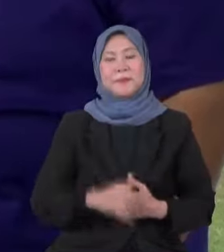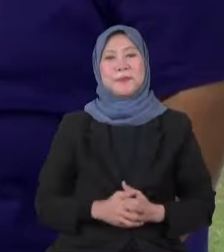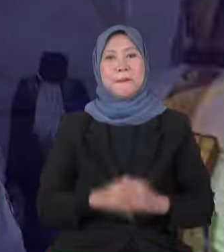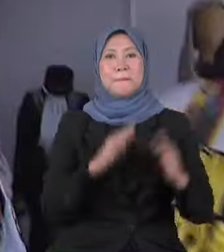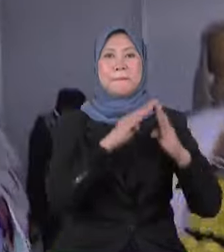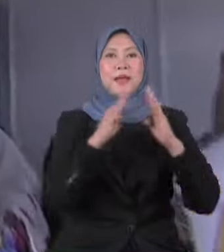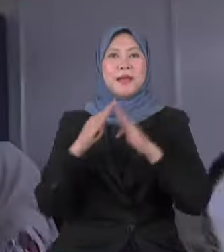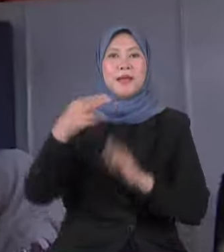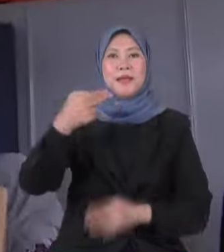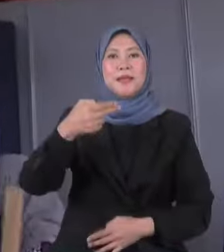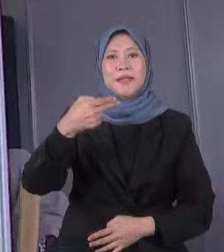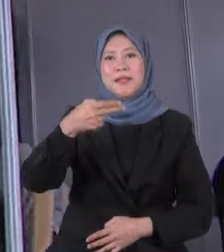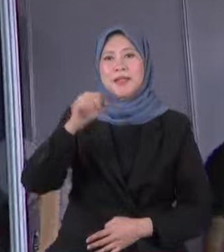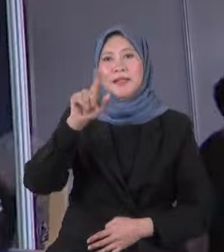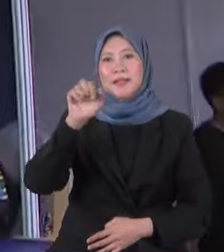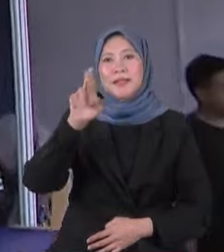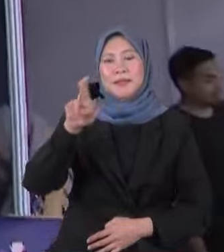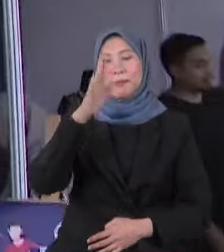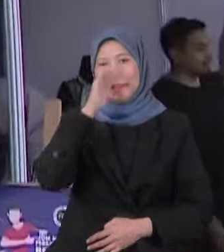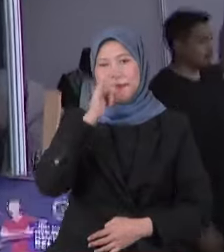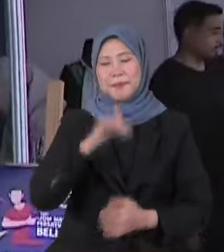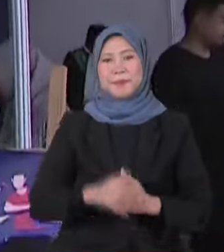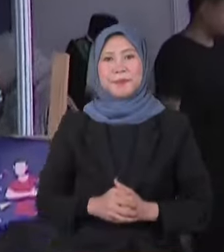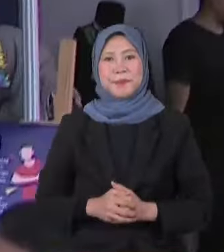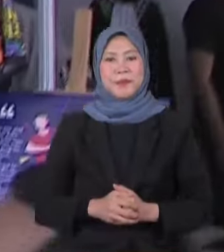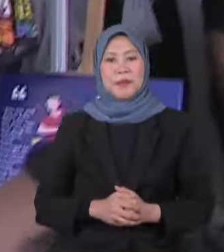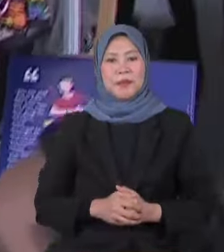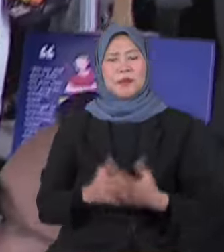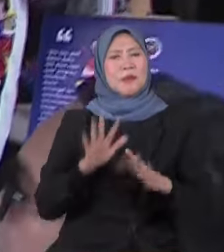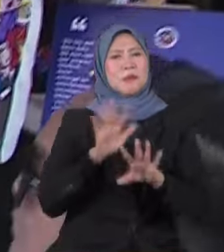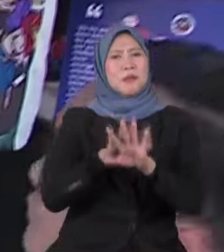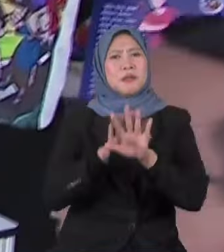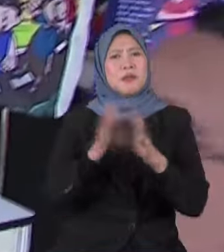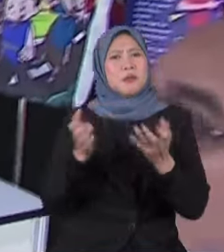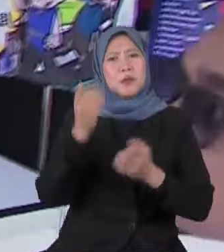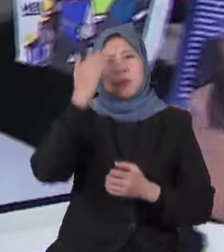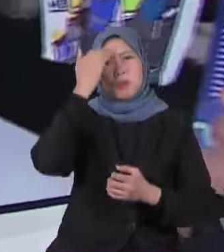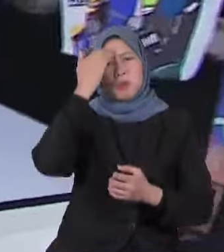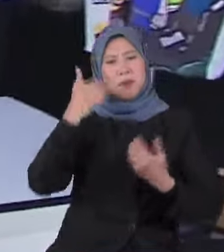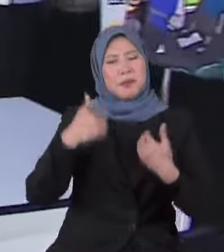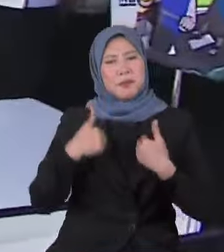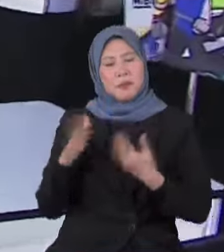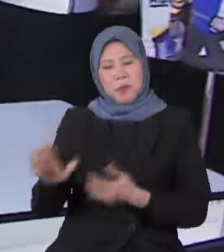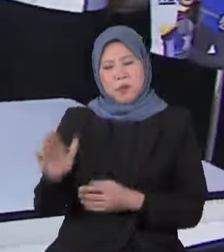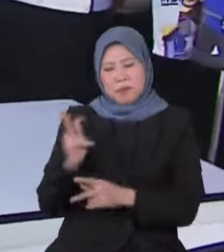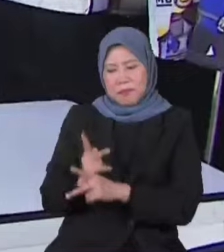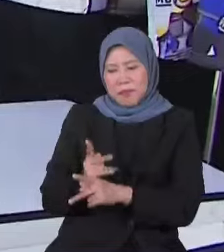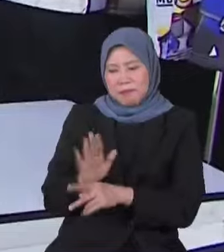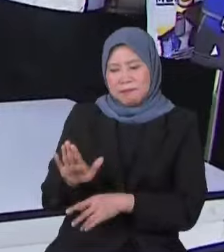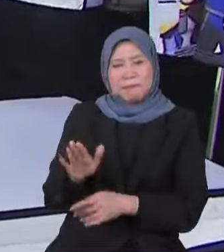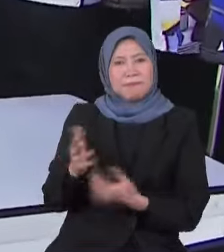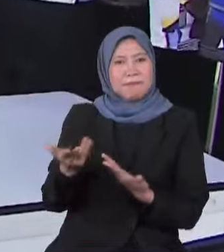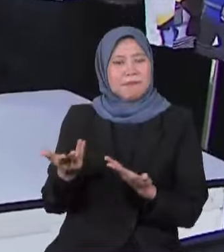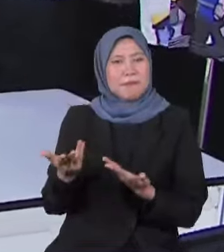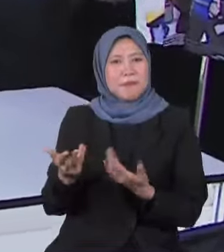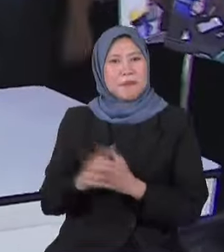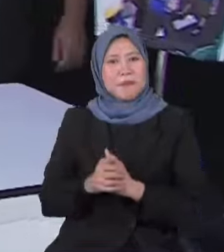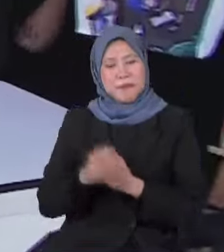Melaka untuk sertai. Dan juga Encik Uzaini, ramai lagi nak tahu lagi tu, katanya ada lagi Encik Uzaini simpan lagi kata-katanya. Apa lagi